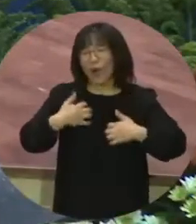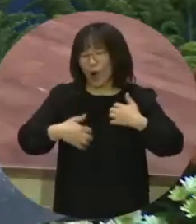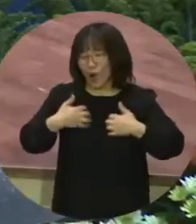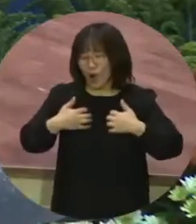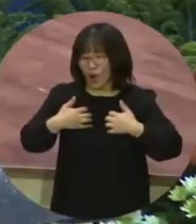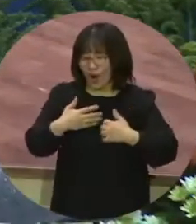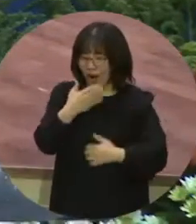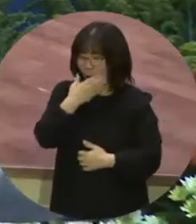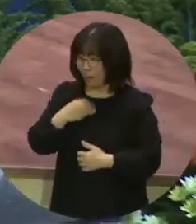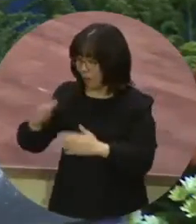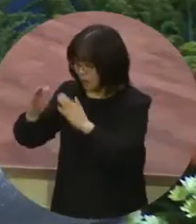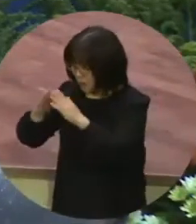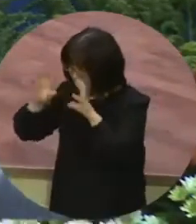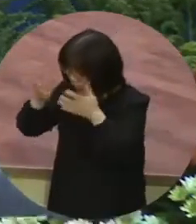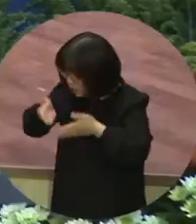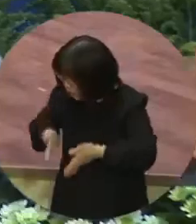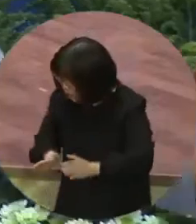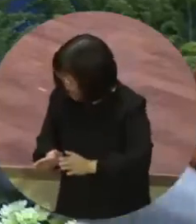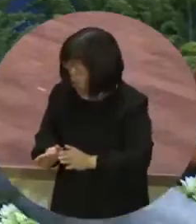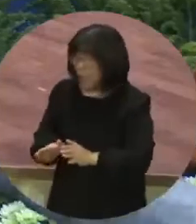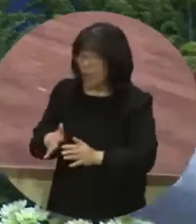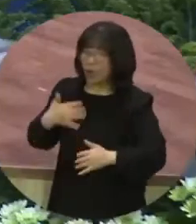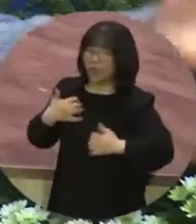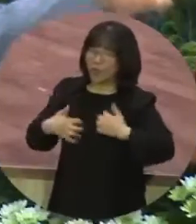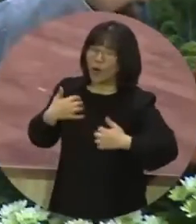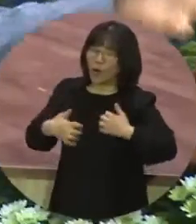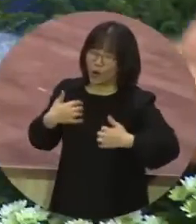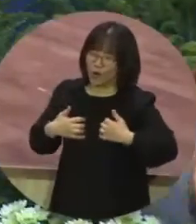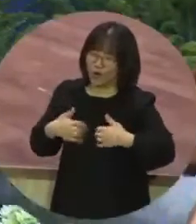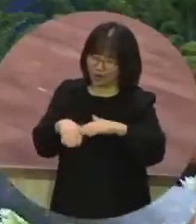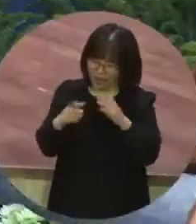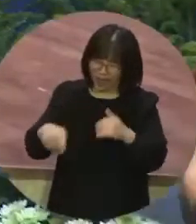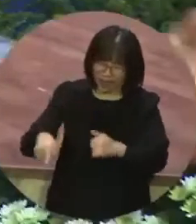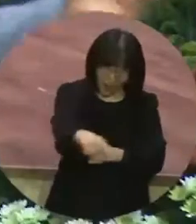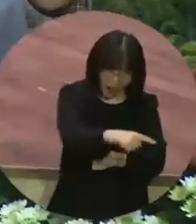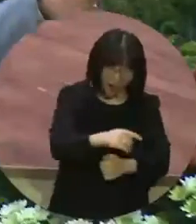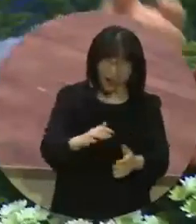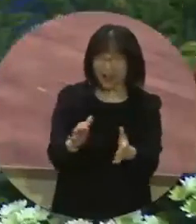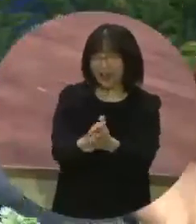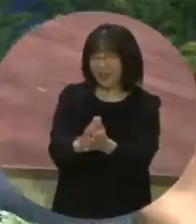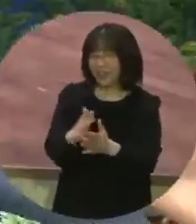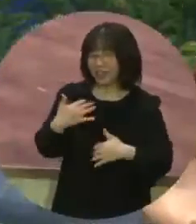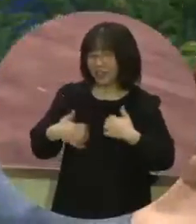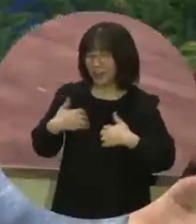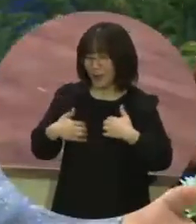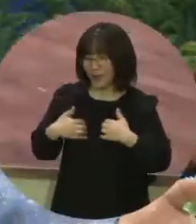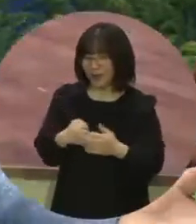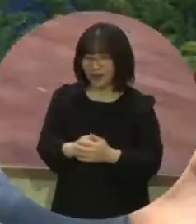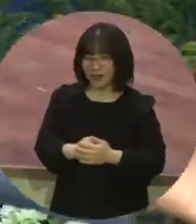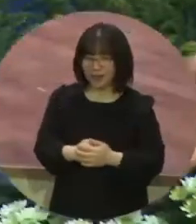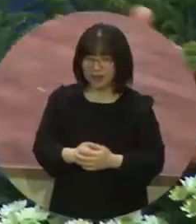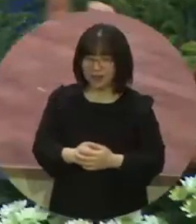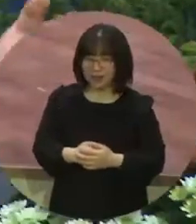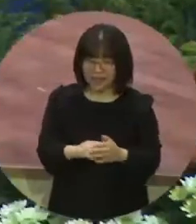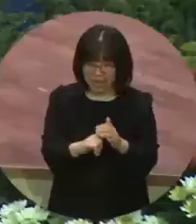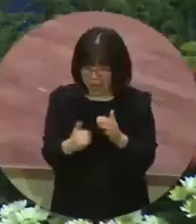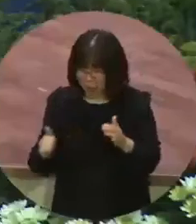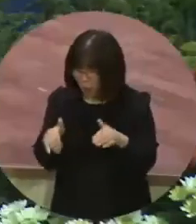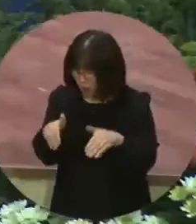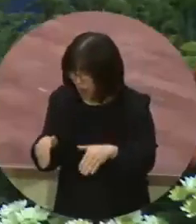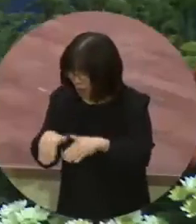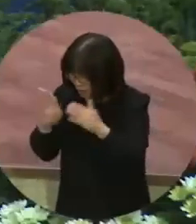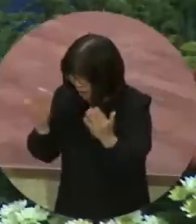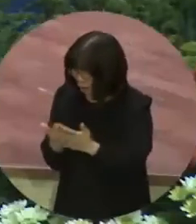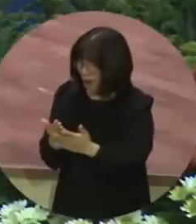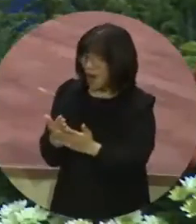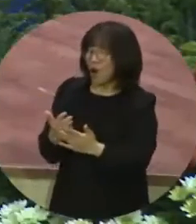얼마나 아브라함의 신하들이 많고 얼마나 그 저 가족이 식솔들이 많아요. 전부 다